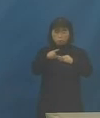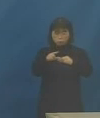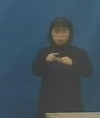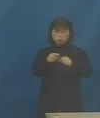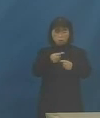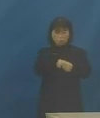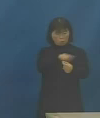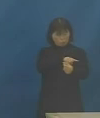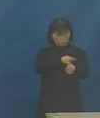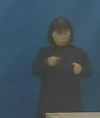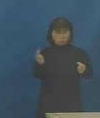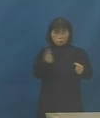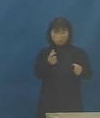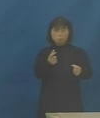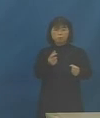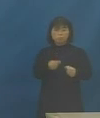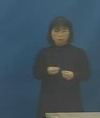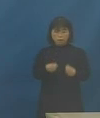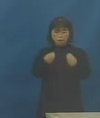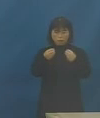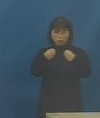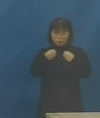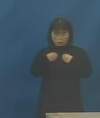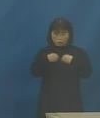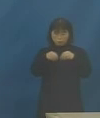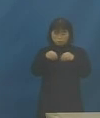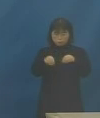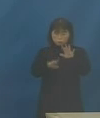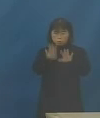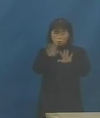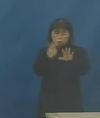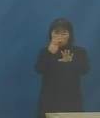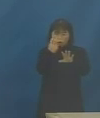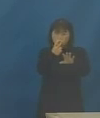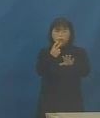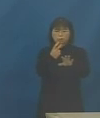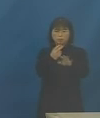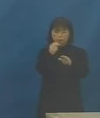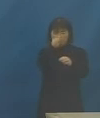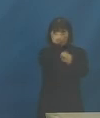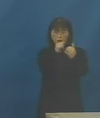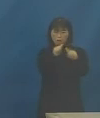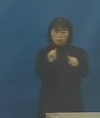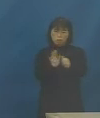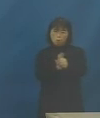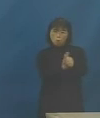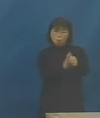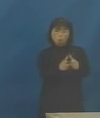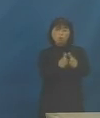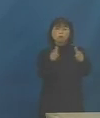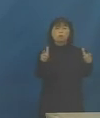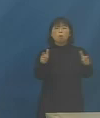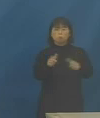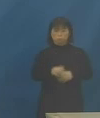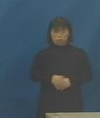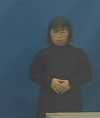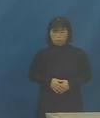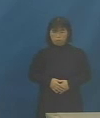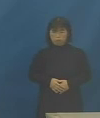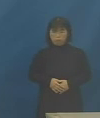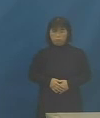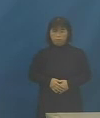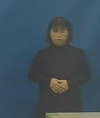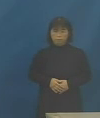まあ疫学調査やあの患者のフォローなど増やしていこうとでこれによって得まあ